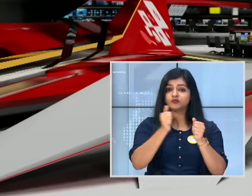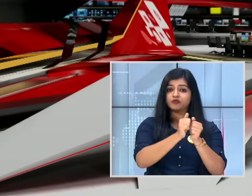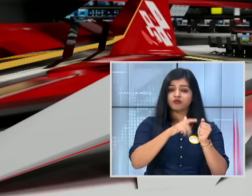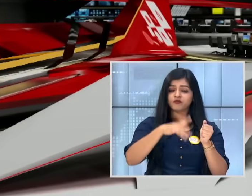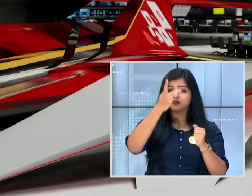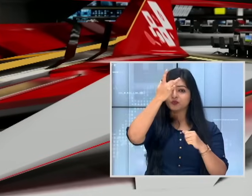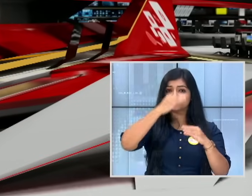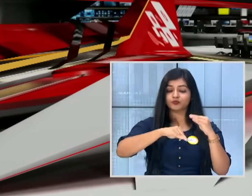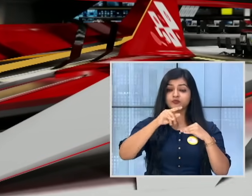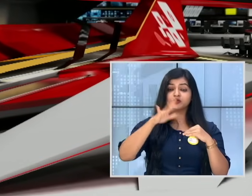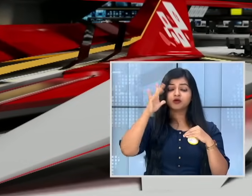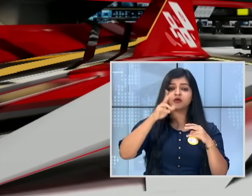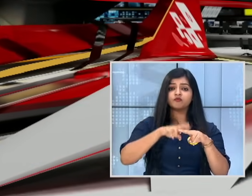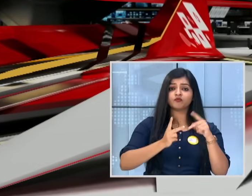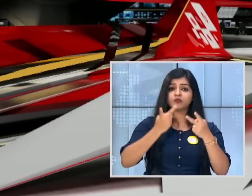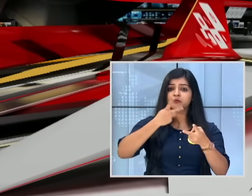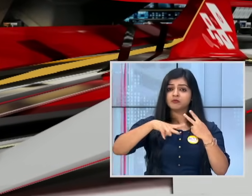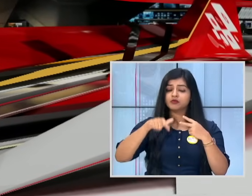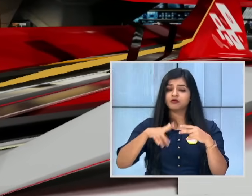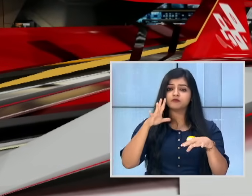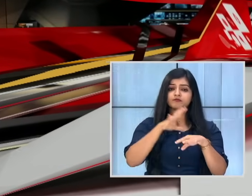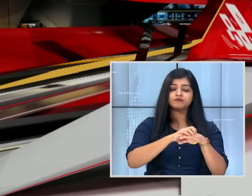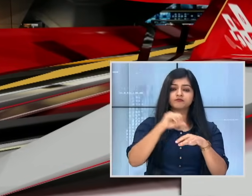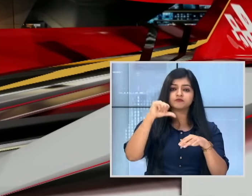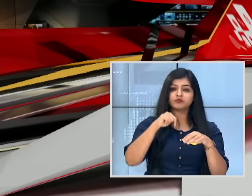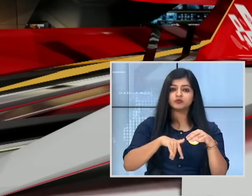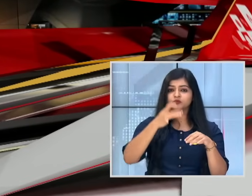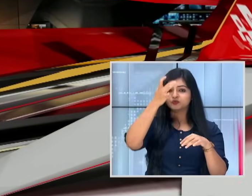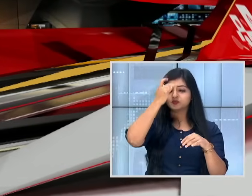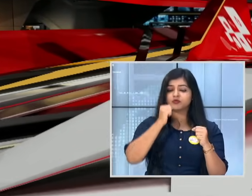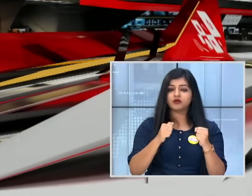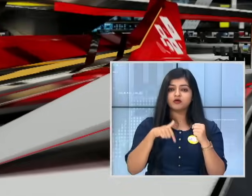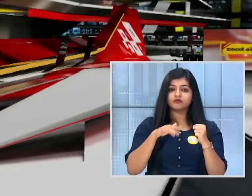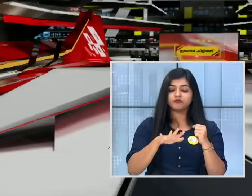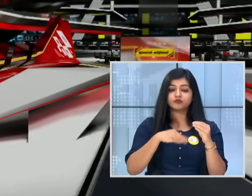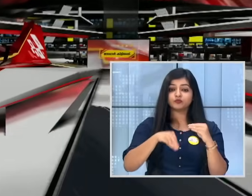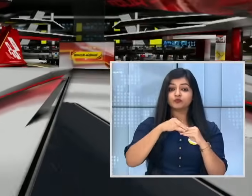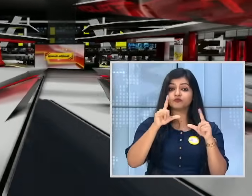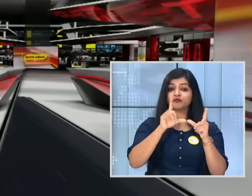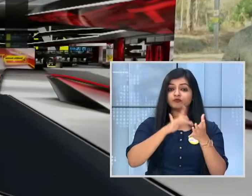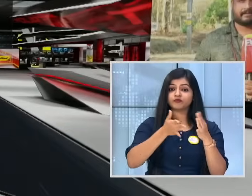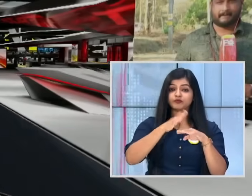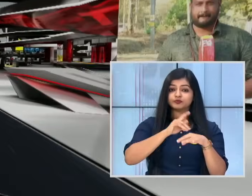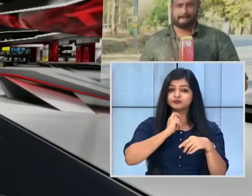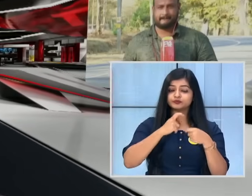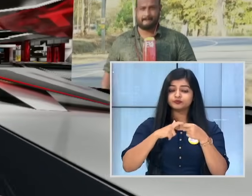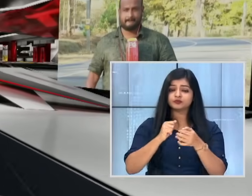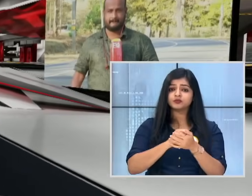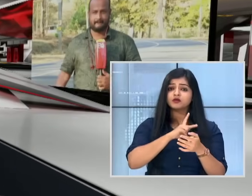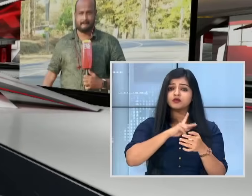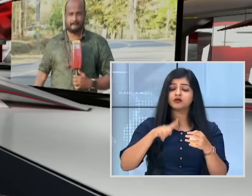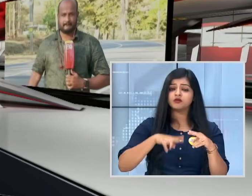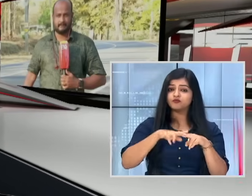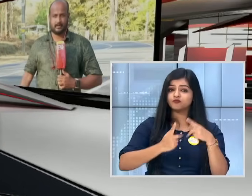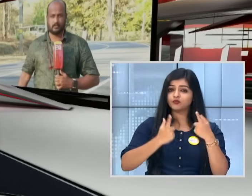ആന കാട്ടിലേക്ക് നീങ്ങുന്നതും ദൗത്യം ദുഷ്കരമാക്കുന്നു. സുർജിത്ത് അയ്യപ്പത്ത് ചേരുന്നുണ്ട് വയനാട്ടിൽ നിന്ന്. സുർജിത്ത്, കർണാടക വനം വകുപ്പ് അധികൃതർ കൂടി